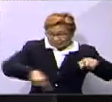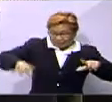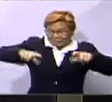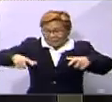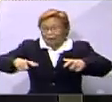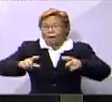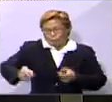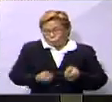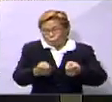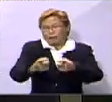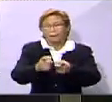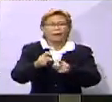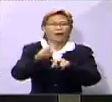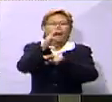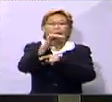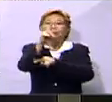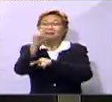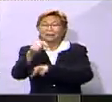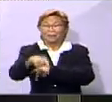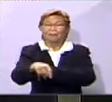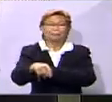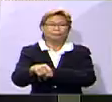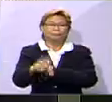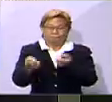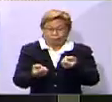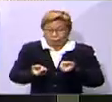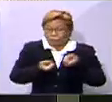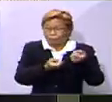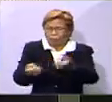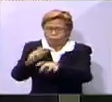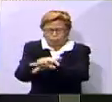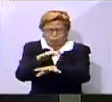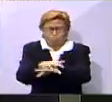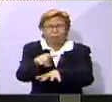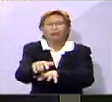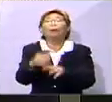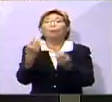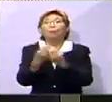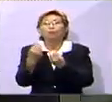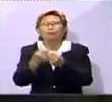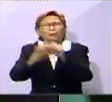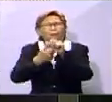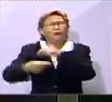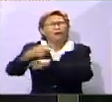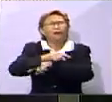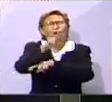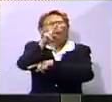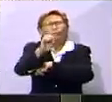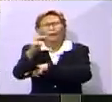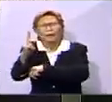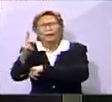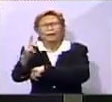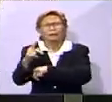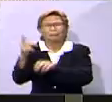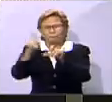Bukit Bintang. Stesen ini dikatakan kawasan yang paling sibuk dan paling padat dengan kapasiti harian kira-kira 20,000 orang